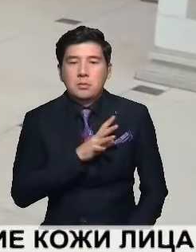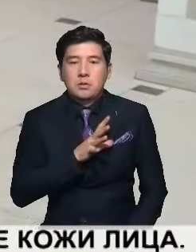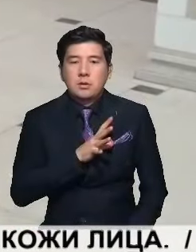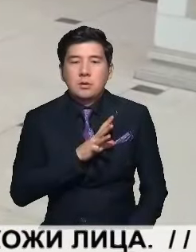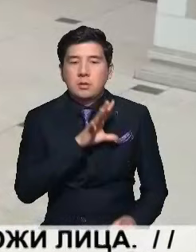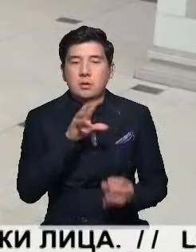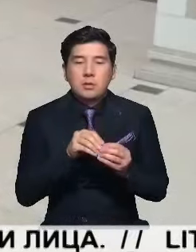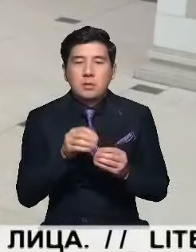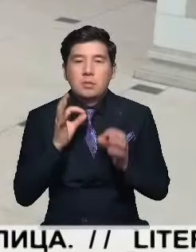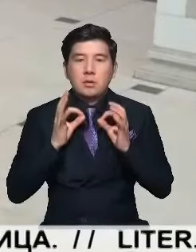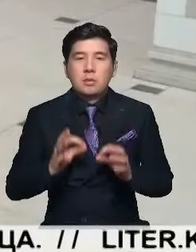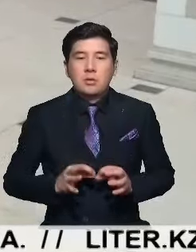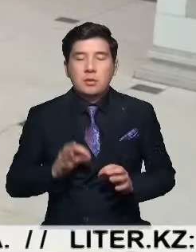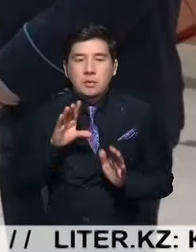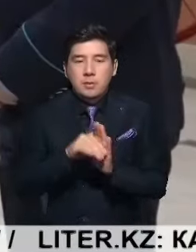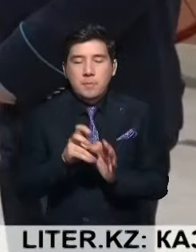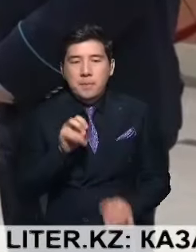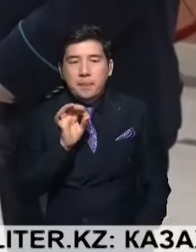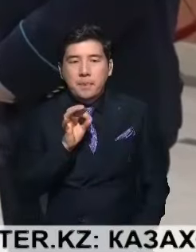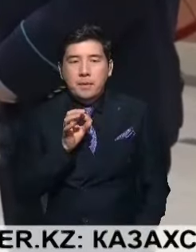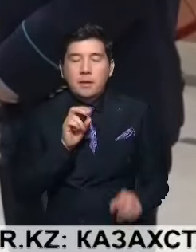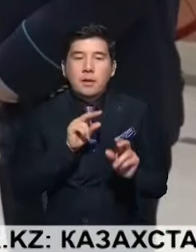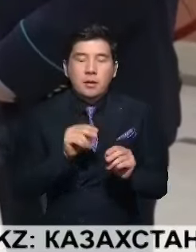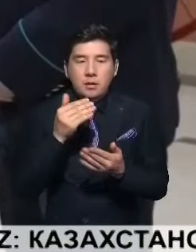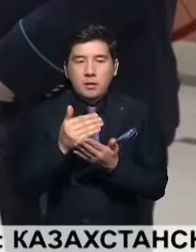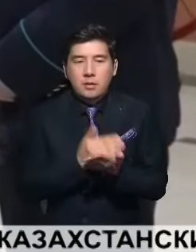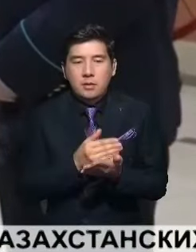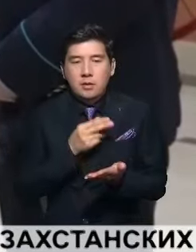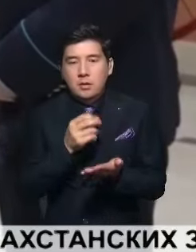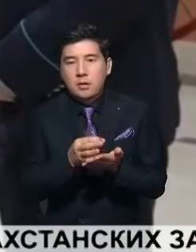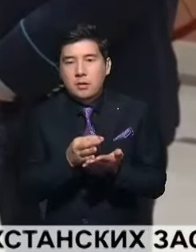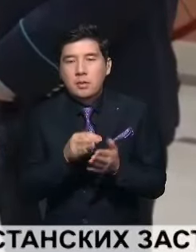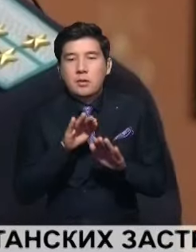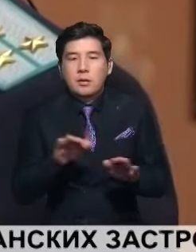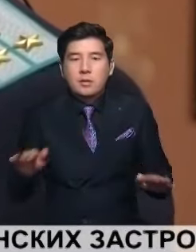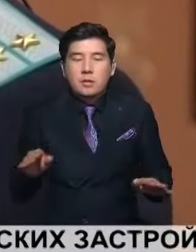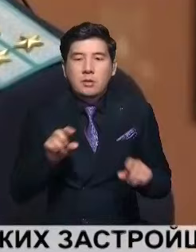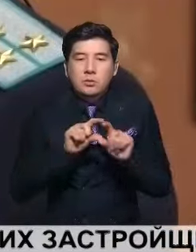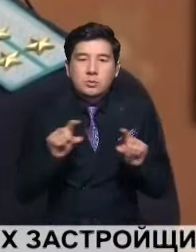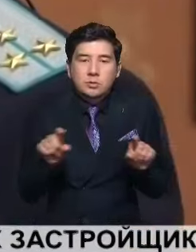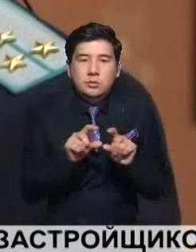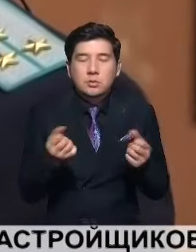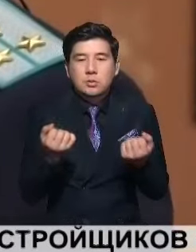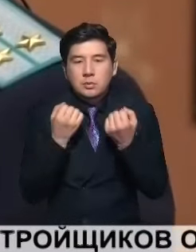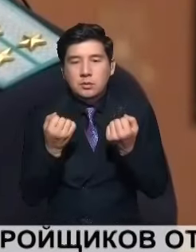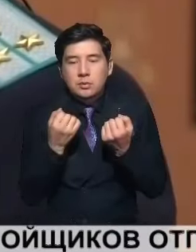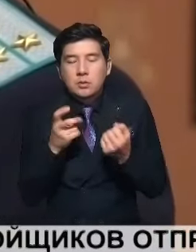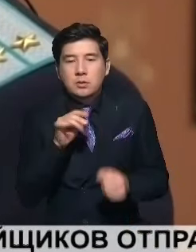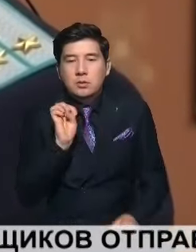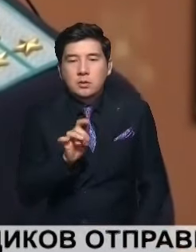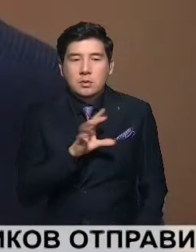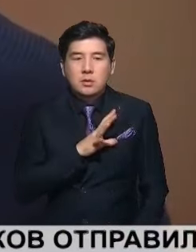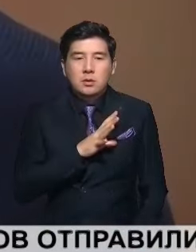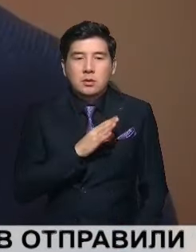областной прокуратуры, он составлял фиктивные отчеты о сборах и соревнованиях детских и юношеских команд школы высшего спортивного мастерства. В них